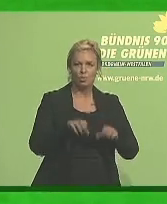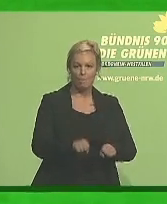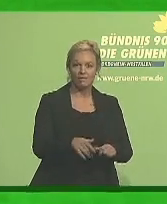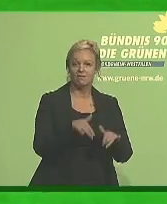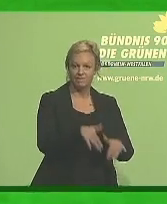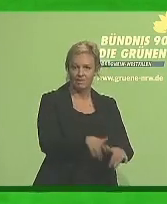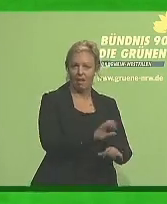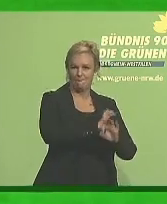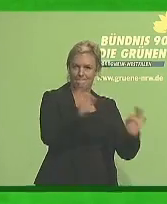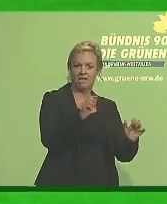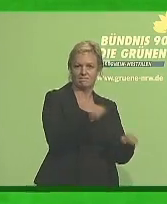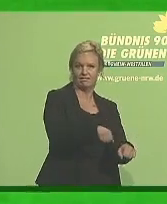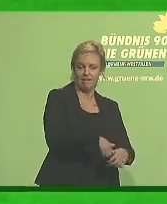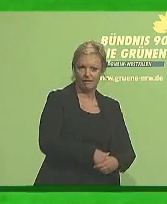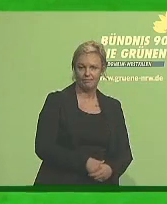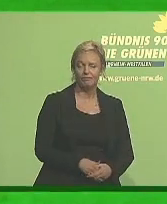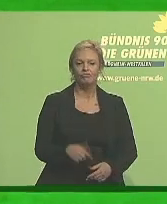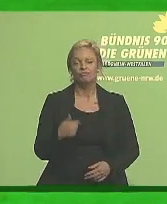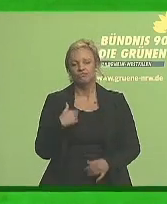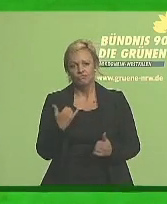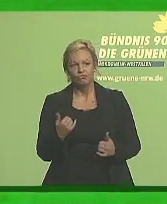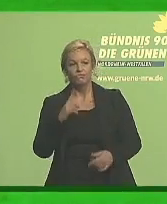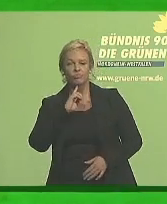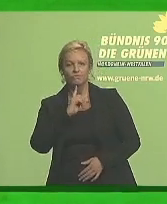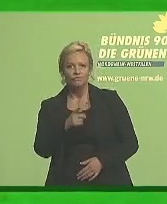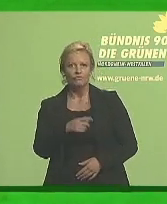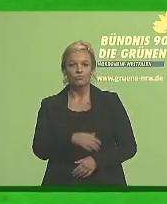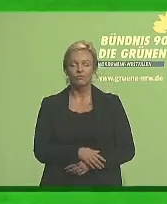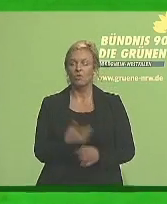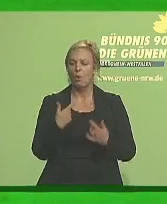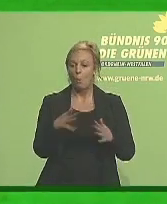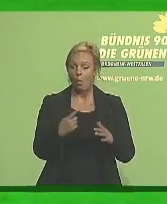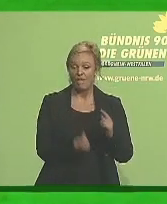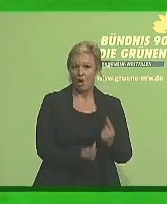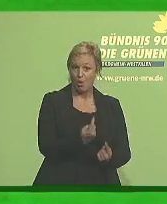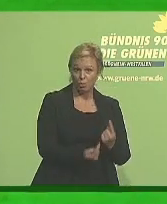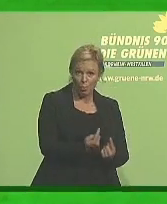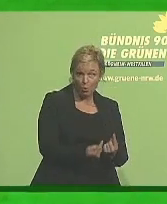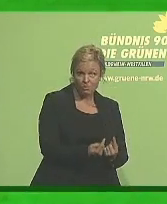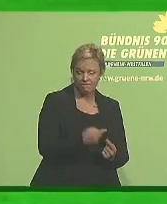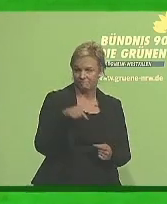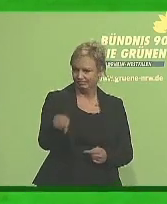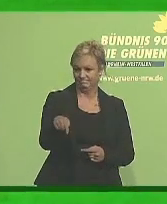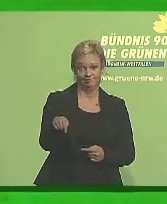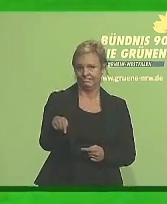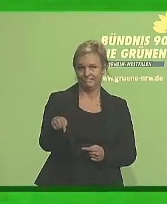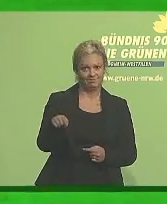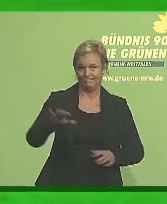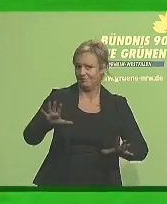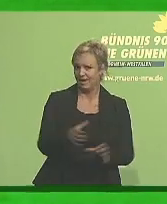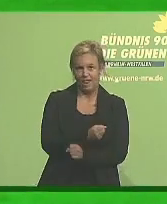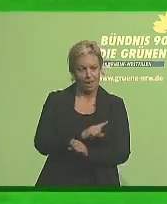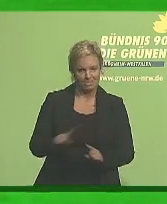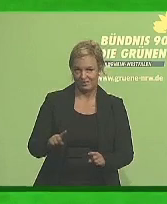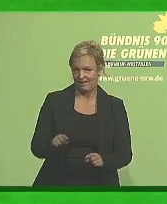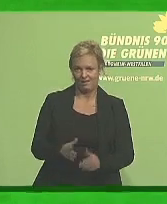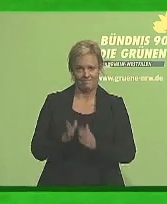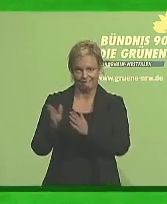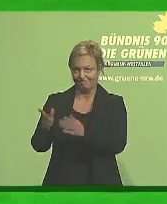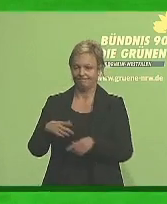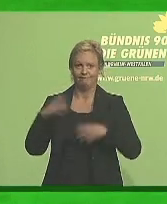jetzt einfach mal ziemlich tollkühn, ohne uns geht das alles gar nicht in die richtige Richtung.